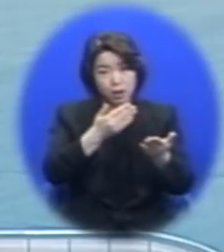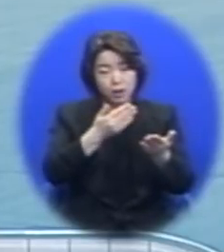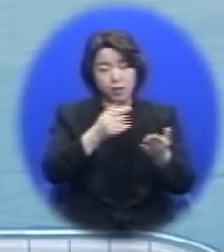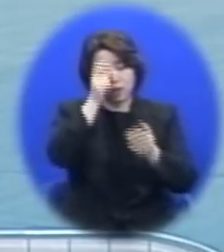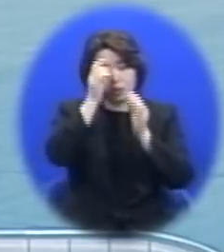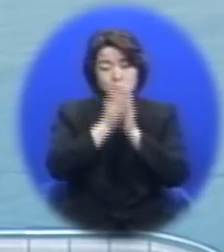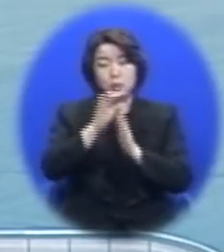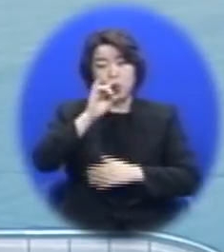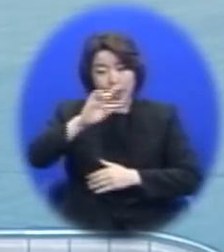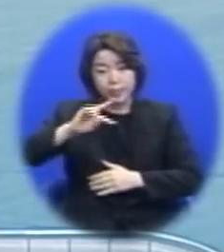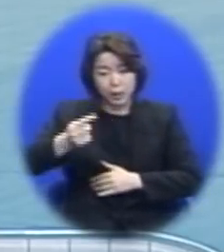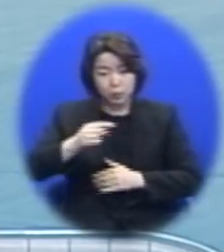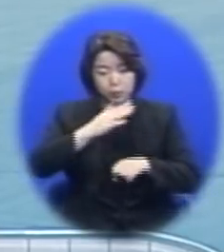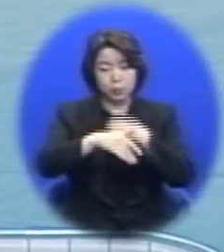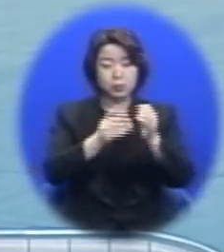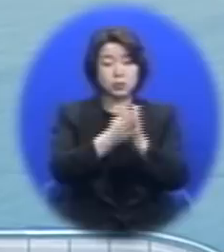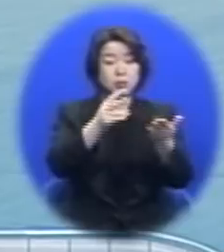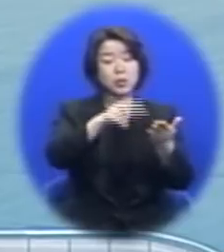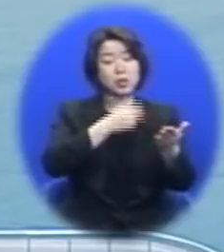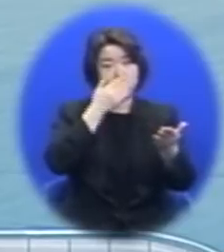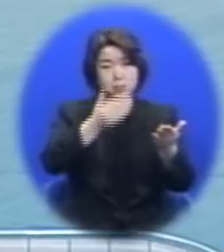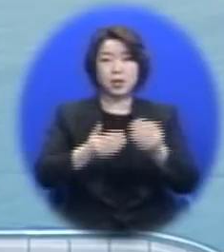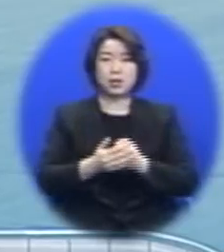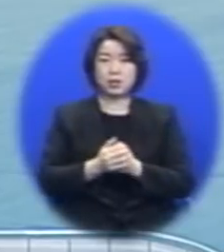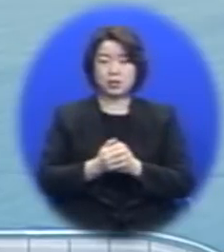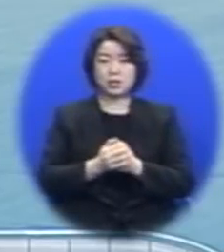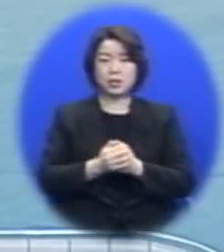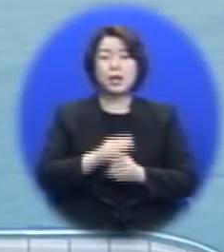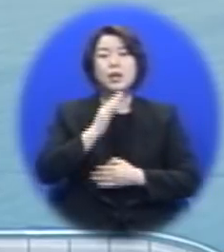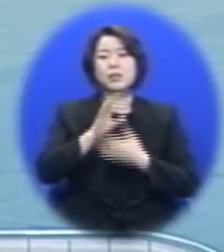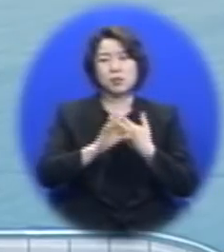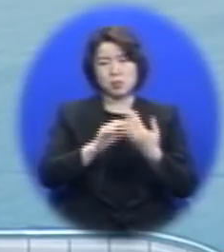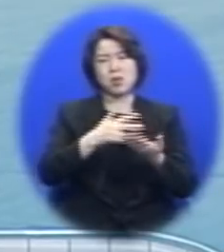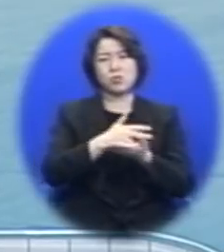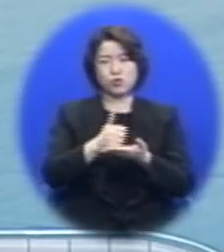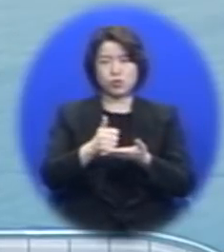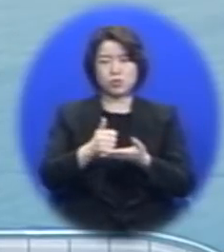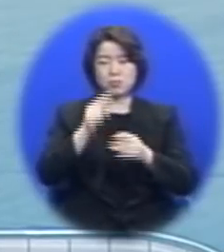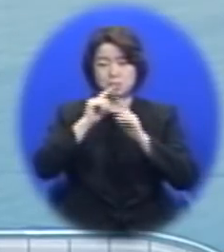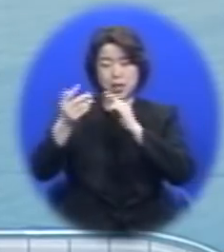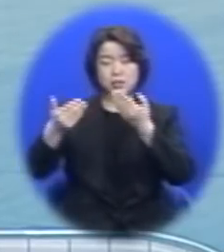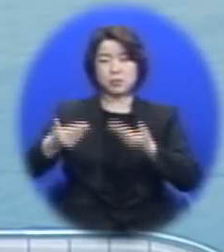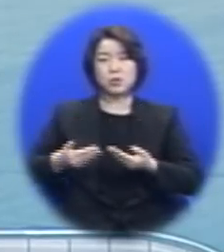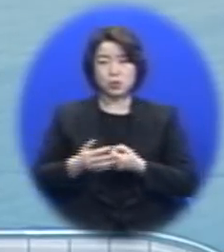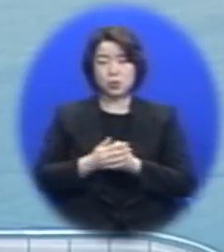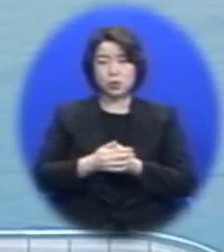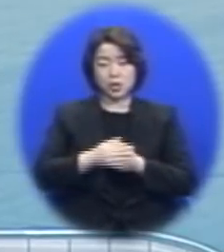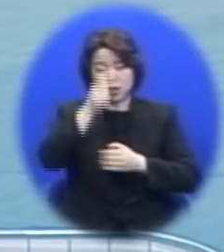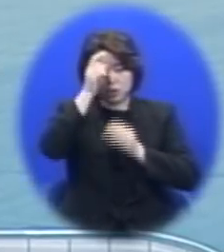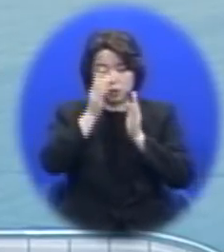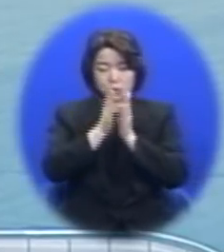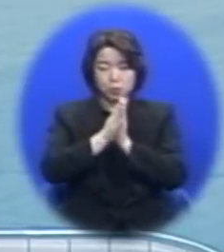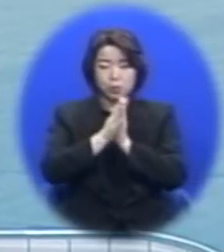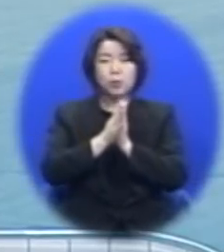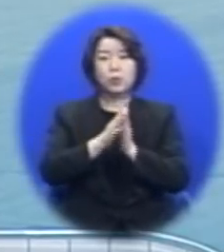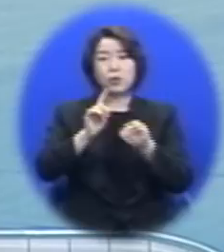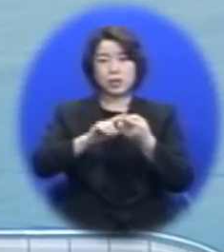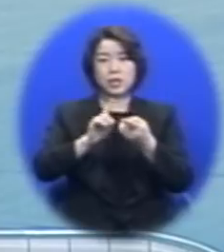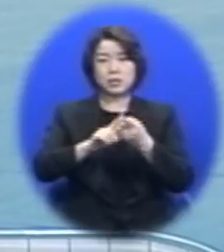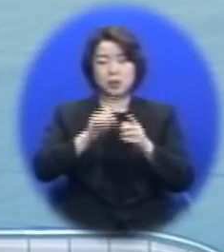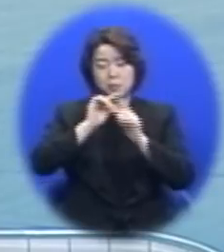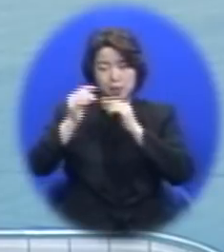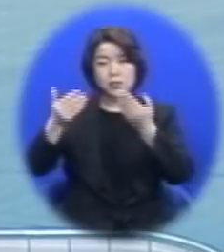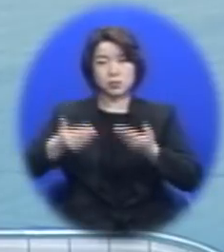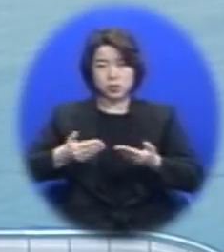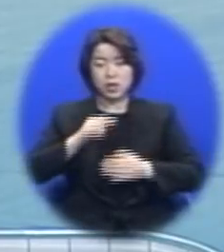안 돼도. 성경을 읽으면 주님께서 말씀하세요. 기도할 것을. 그러면 그